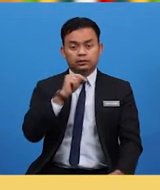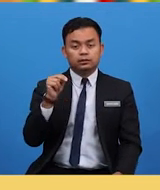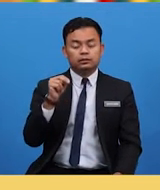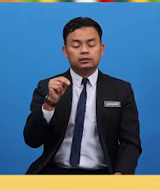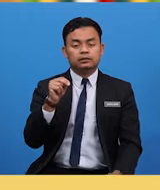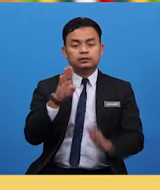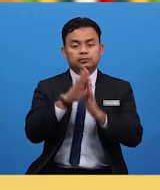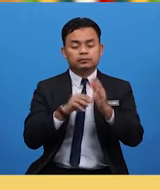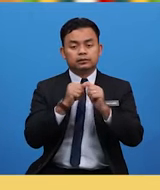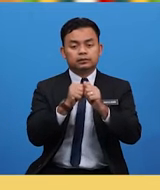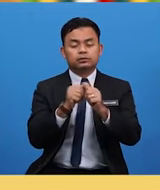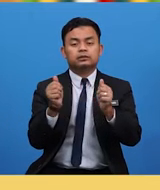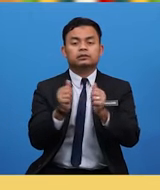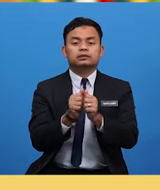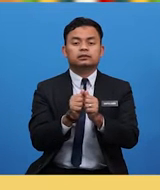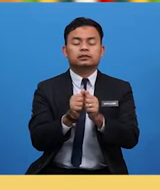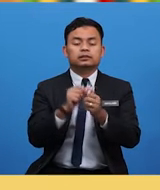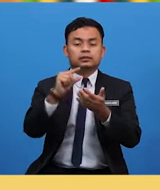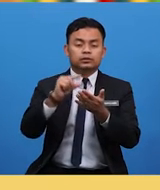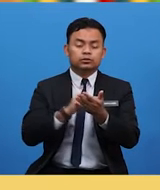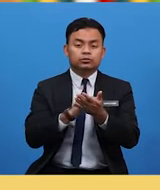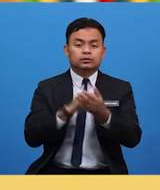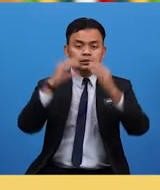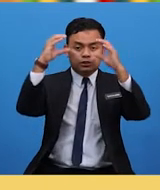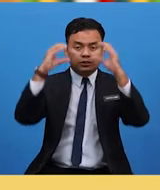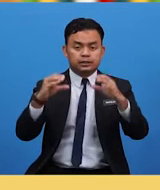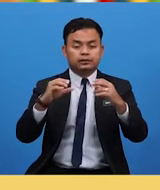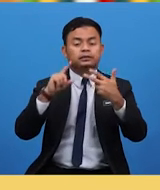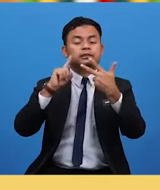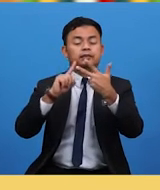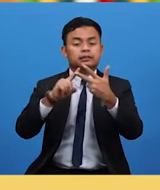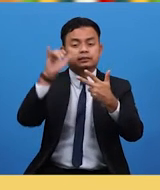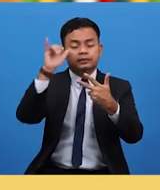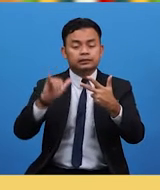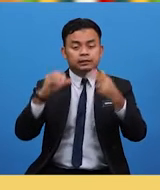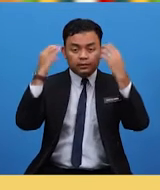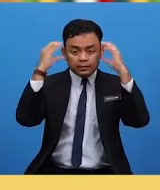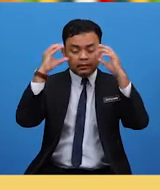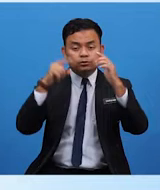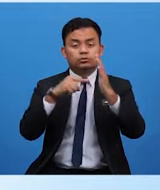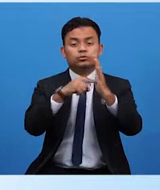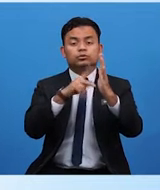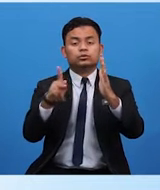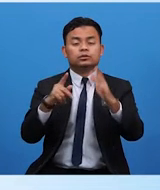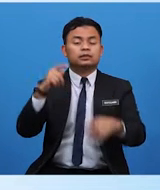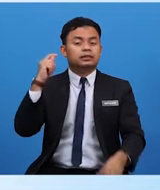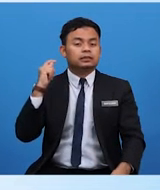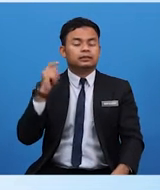berikut dengan menggunakan syarat ketiga yang c kutunjukkan tadi